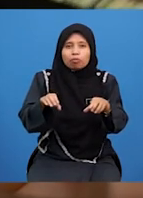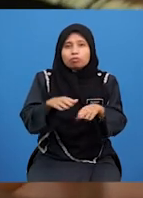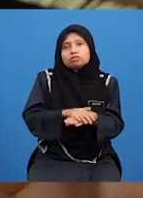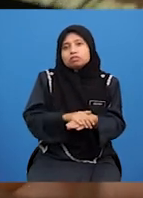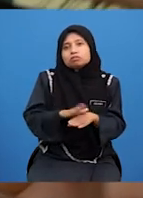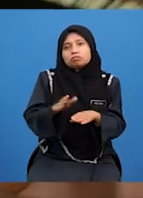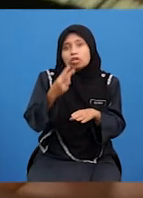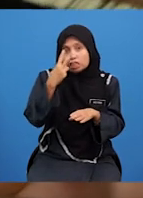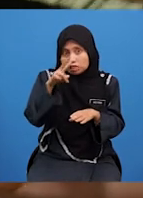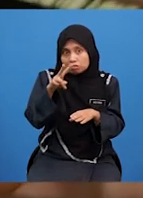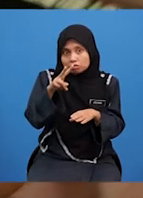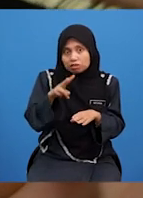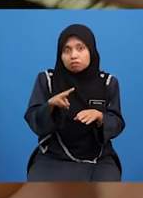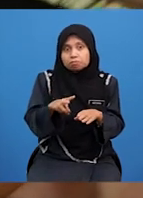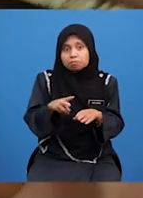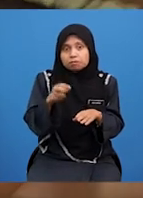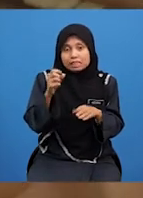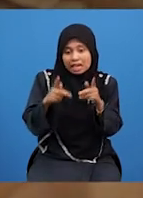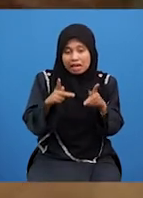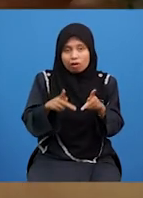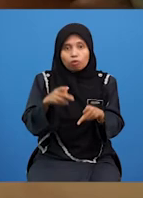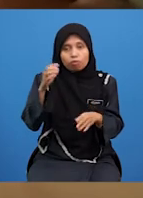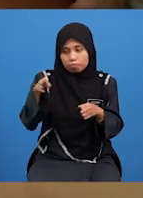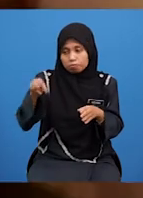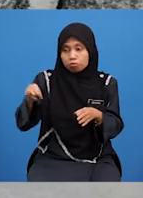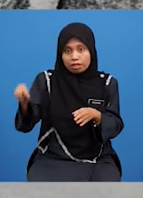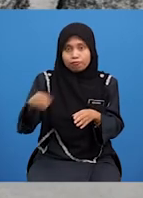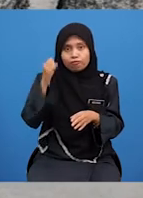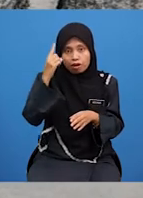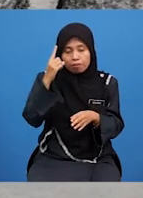sekiranya pelajar memahami teknik lorekan dengan baik.